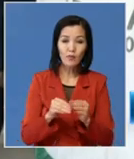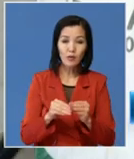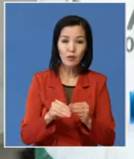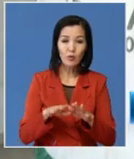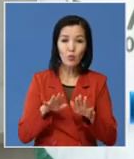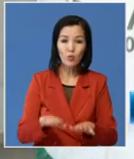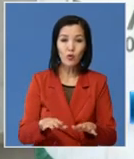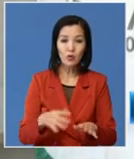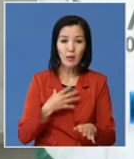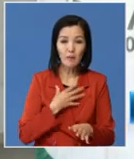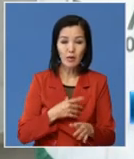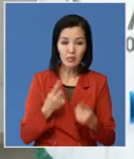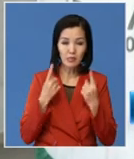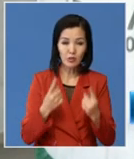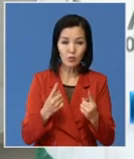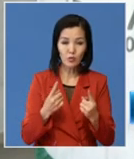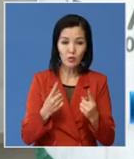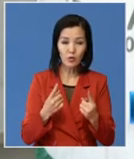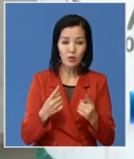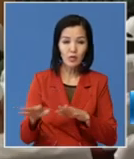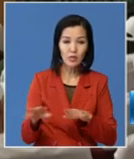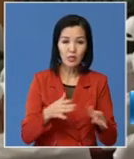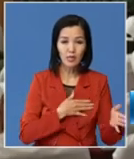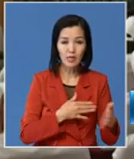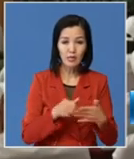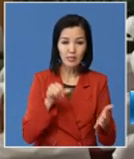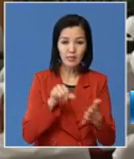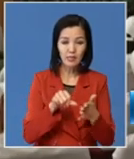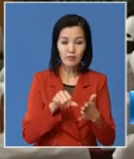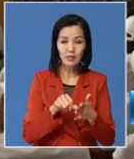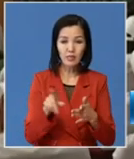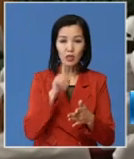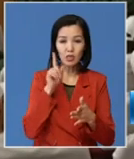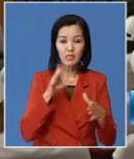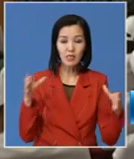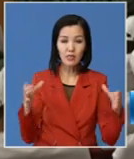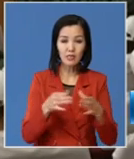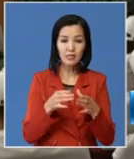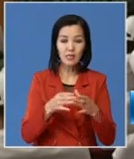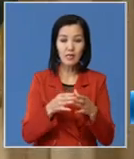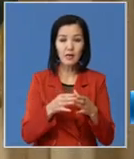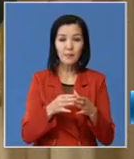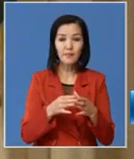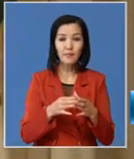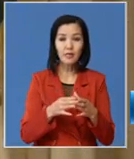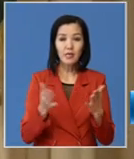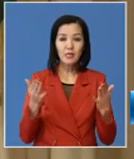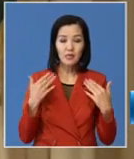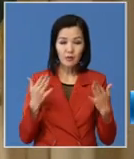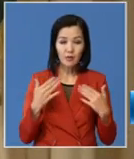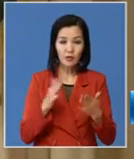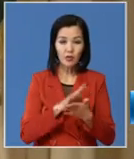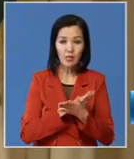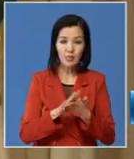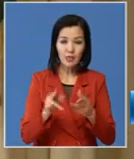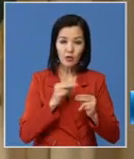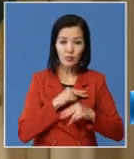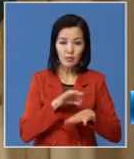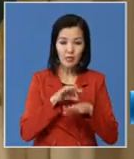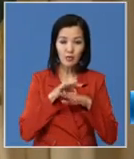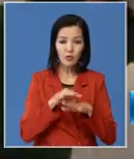жады сандықтарында. Әрбірі айналасындағыларға әсірелеп айтып беруге даяр. Дамир Анитов, Гүлжанат Мақұлжанова, Ержан Дүйсен,